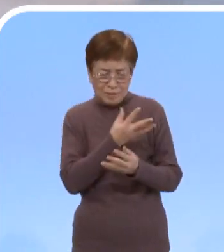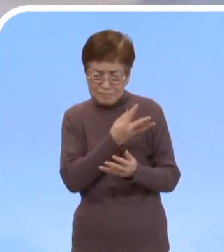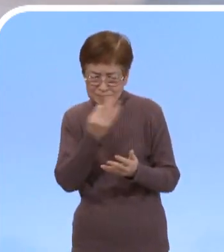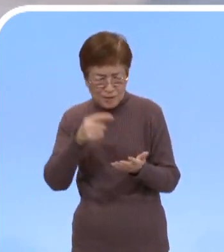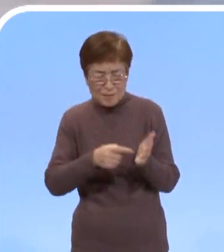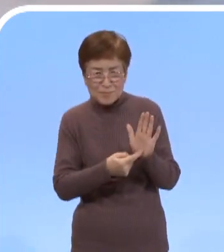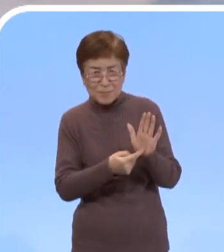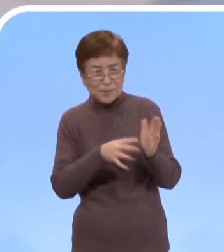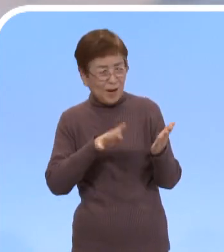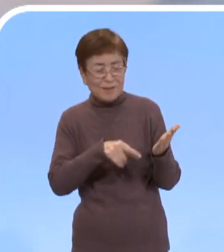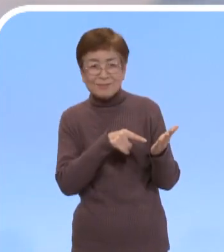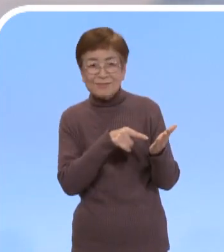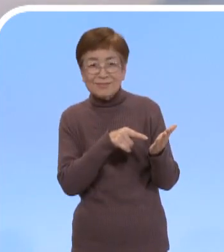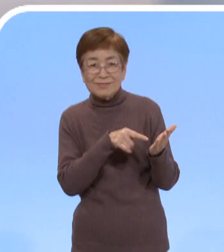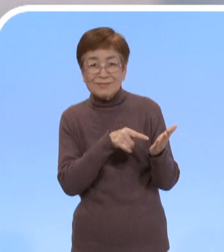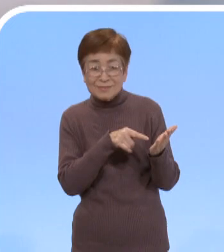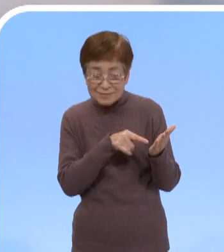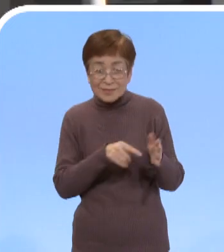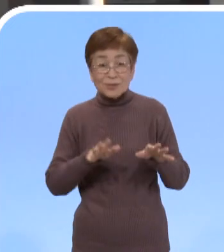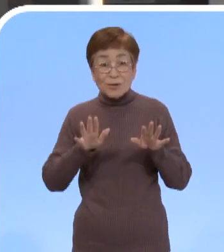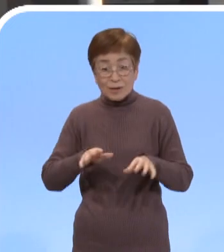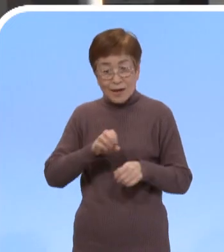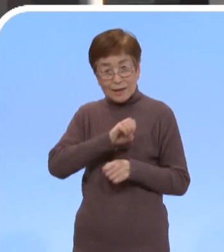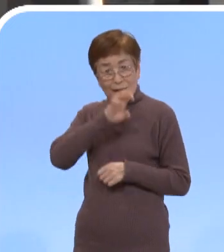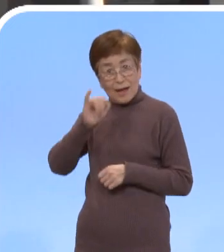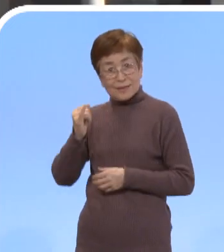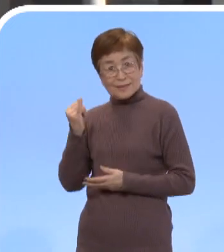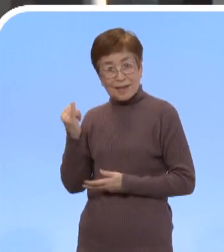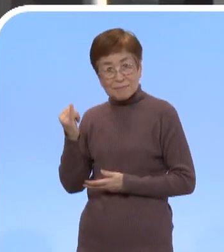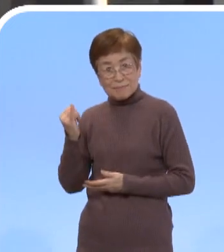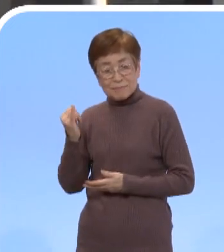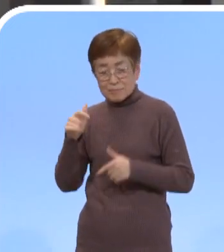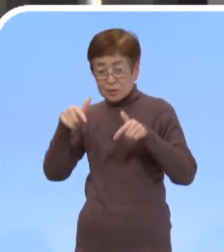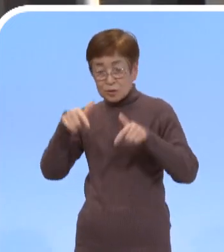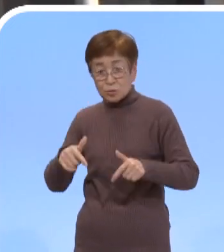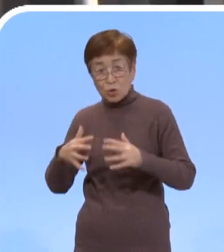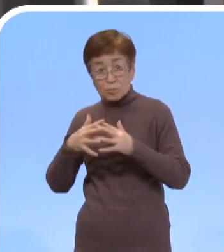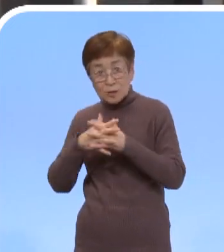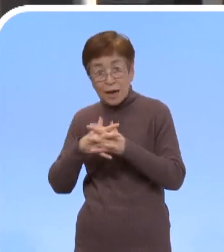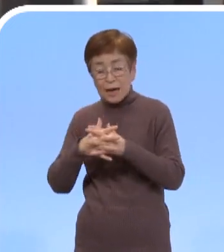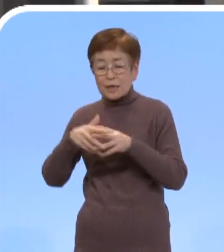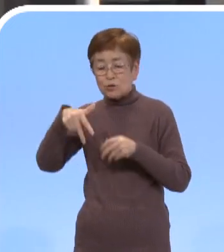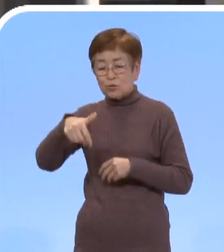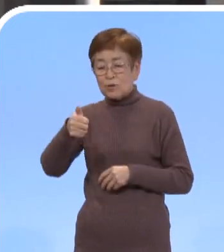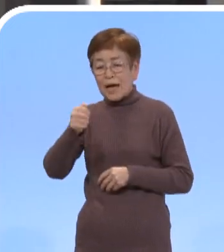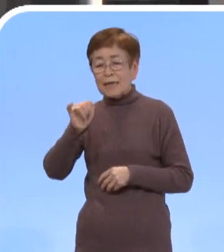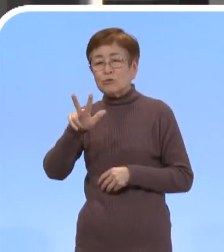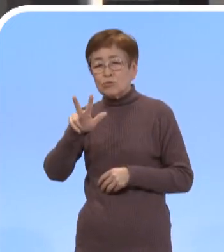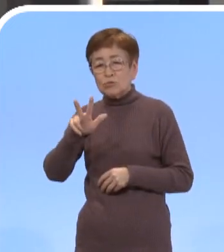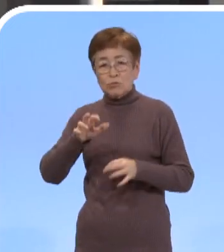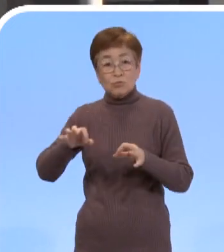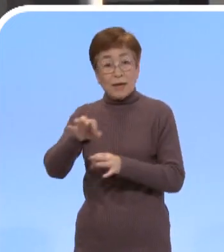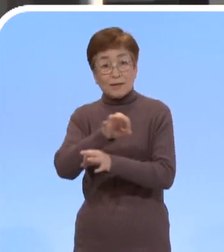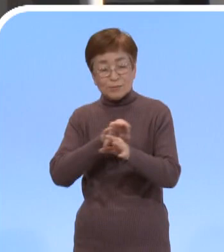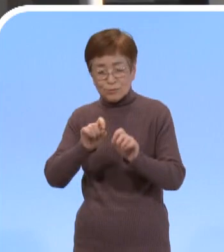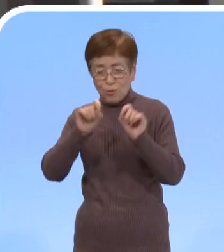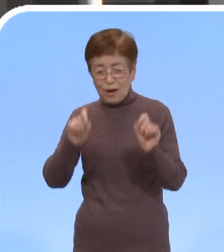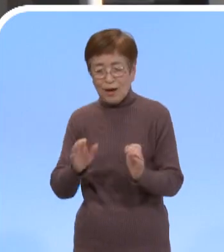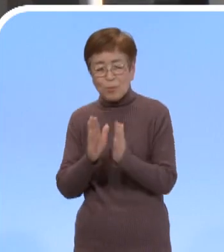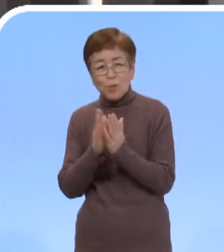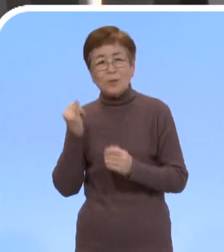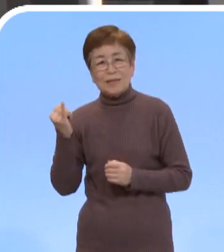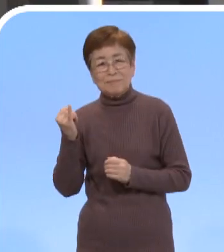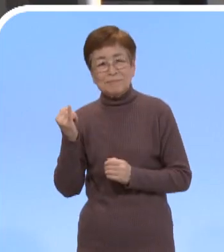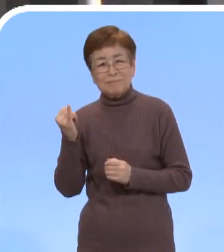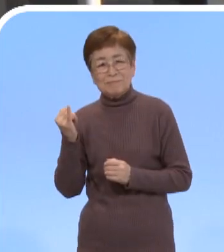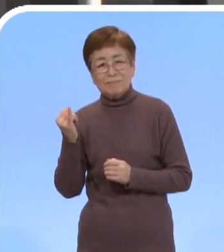が、情報量がまあすごいんです。で、今回の輝きさんはこの西宮スタイルを運営していらっしゃる岡本